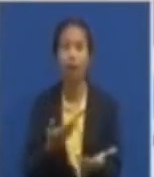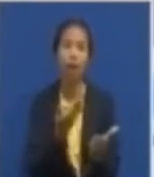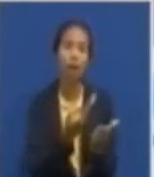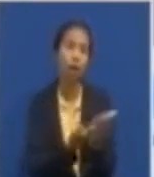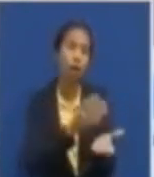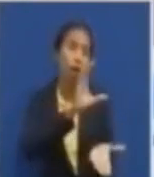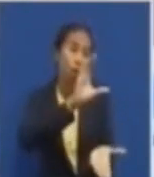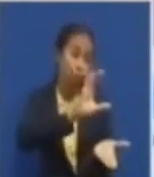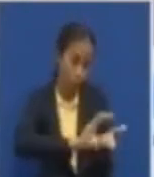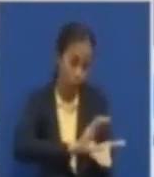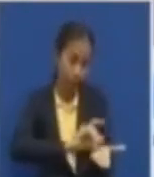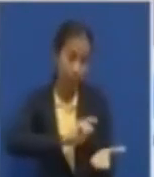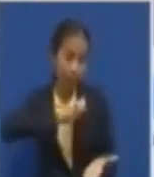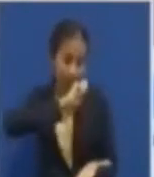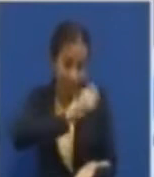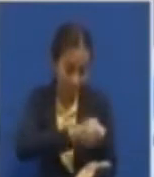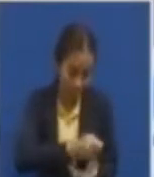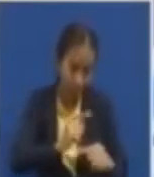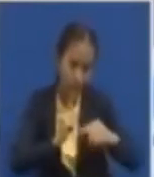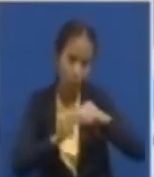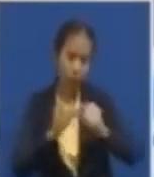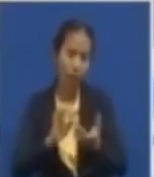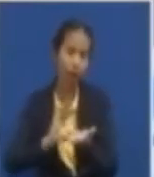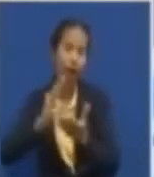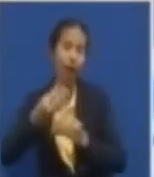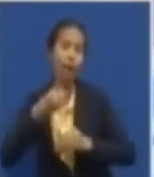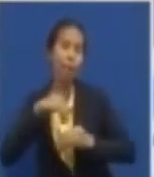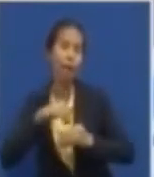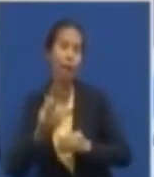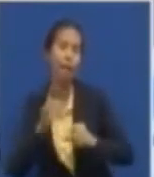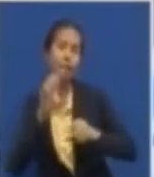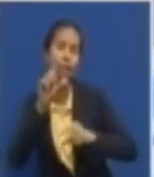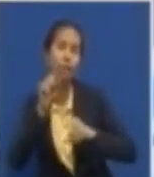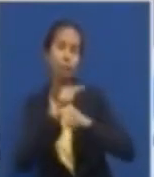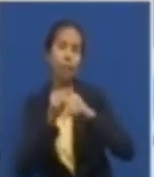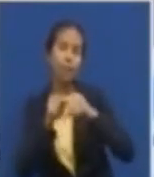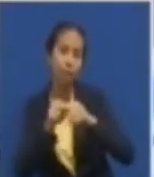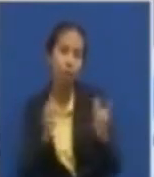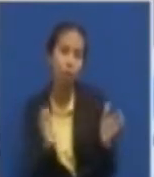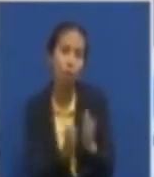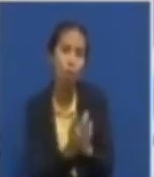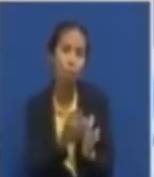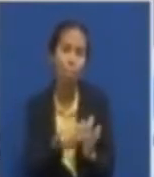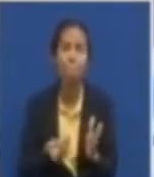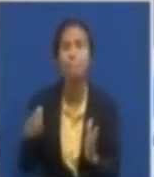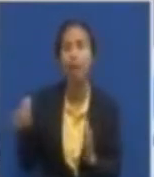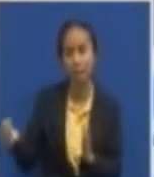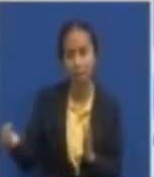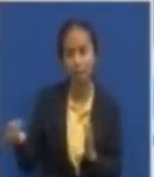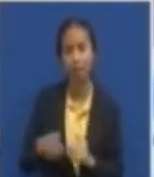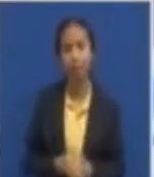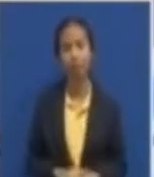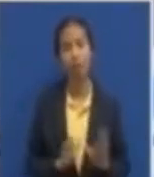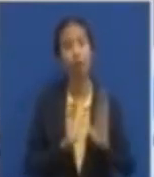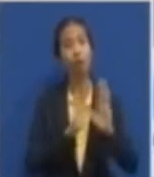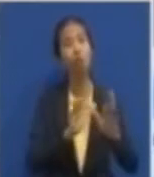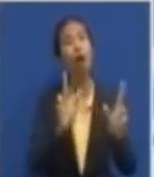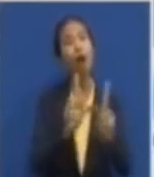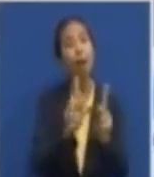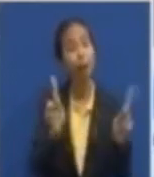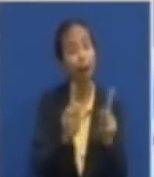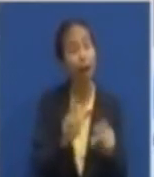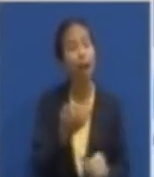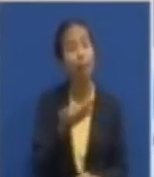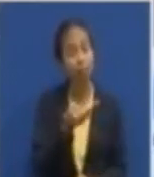ไรสักประมาณ 20% แล้วก็ขอฝากความกังวลให้ท่านกรรมาธิการวิสามัญที่จะตั้งขึ้นนั้นก็คือ